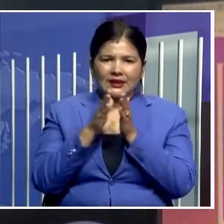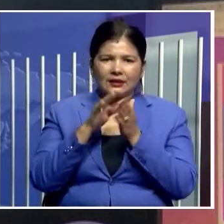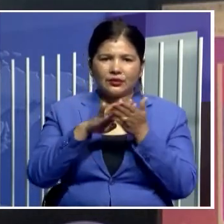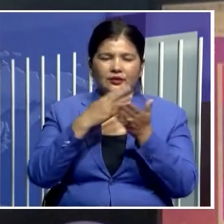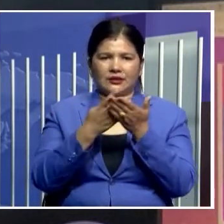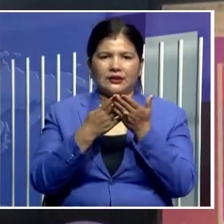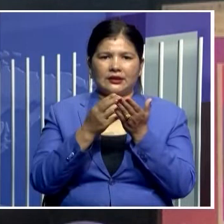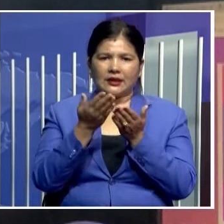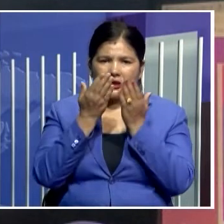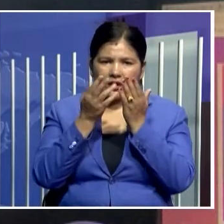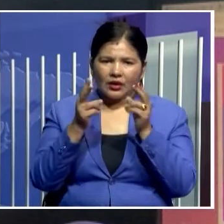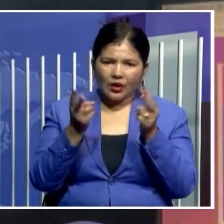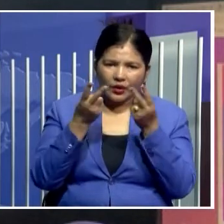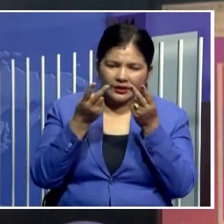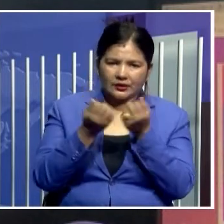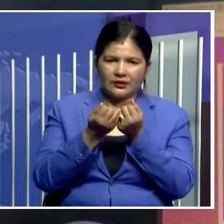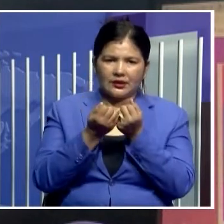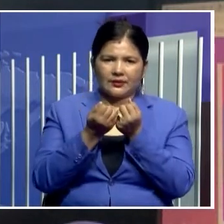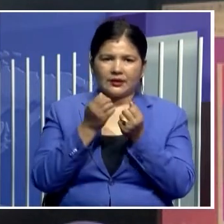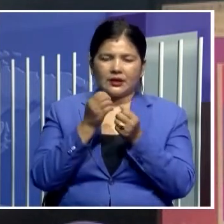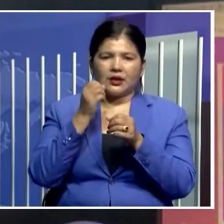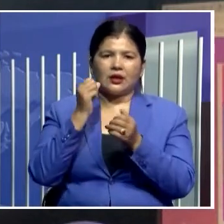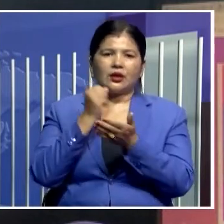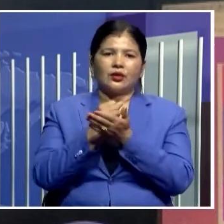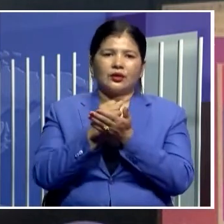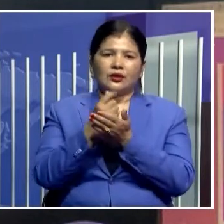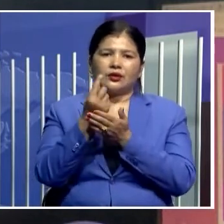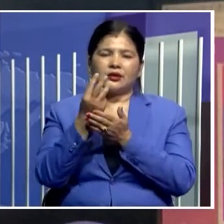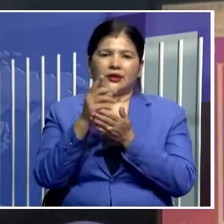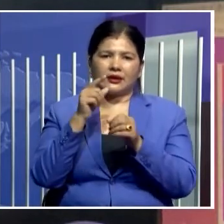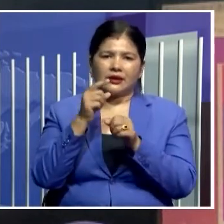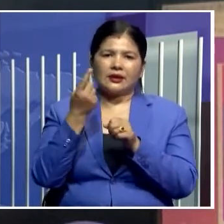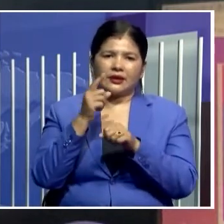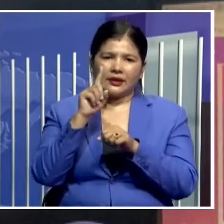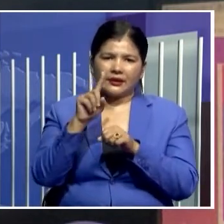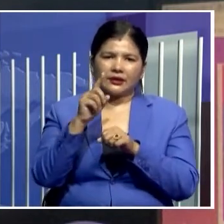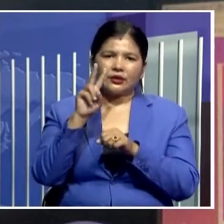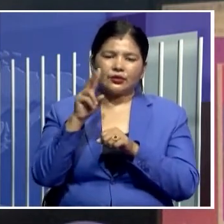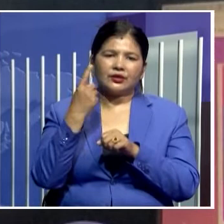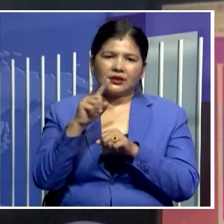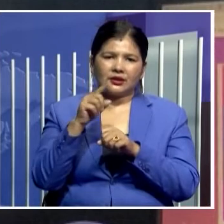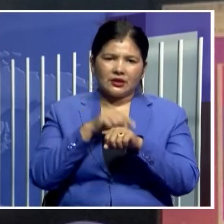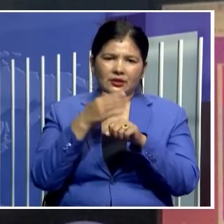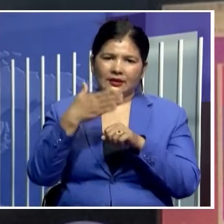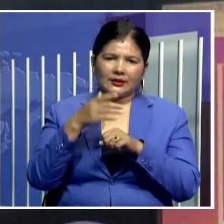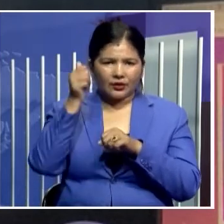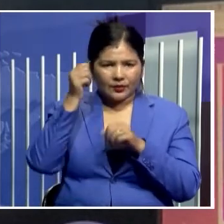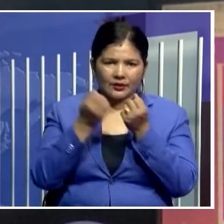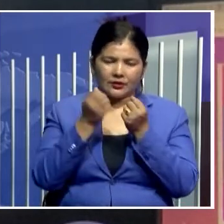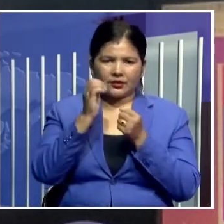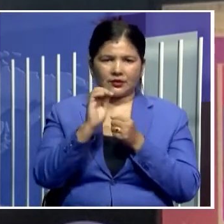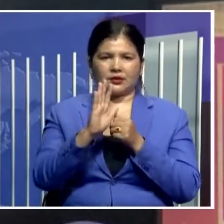तथ्याङ्कलाई अध्ययन गर्दाखेरि पनि यो गणना कार्य गर्न चाहिँ अझै केही समय, अझै एक दुई दिनभन्दा बढी समय नै लाग्ने चाहिँ अनुमान गर्न